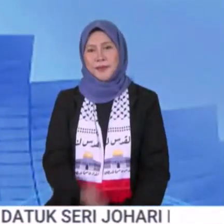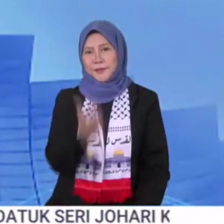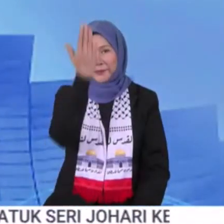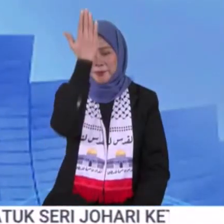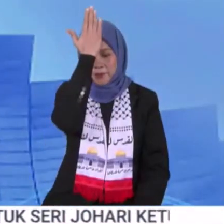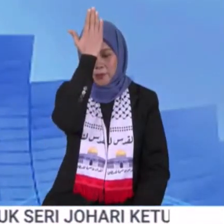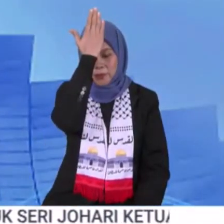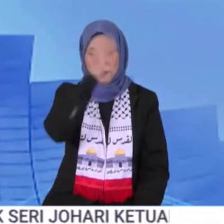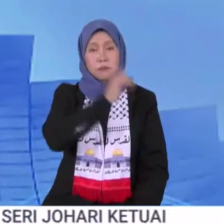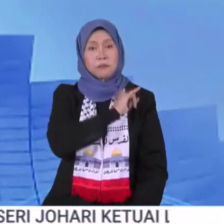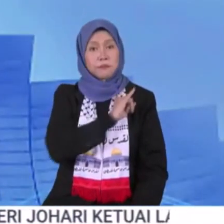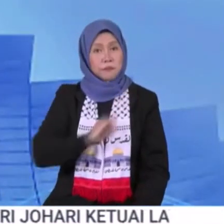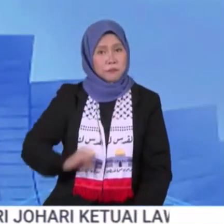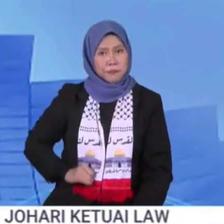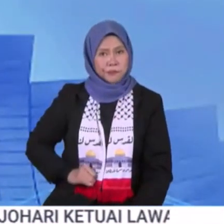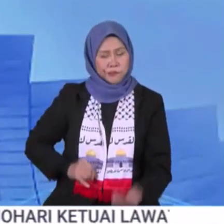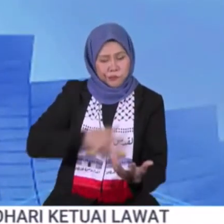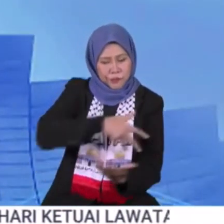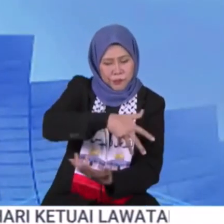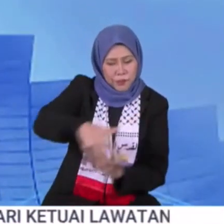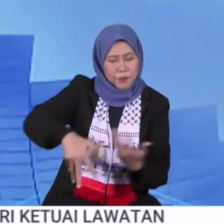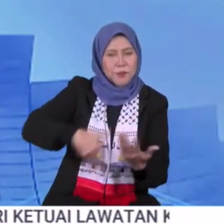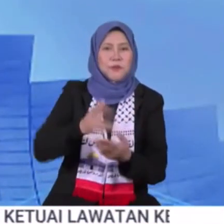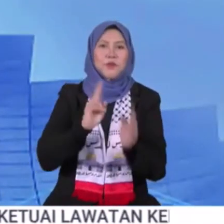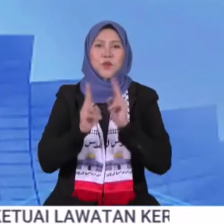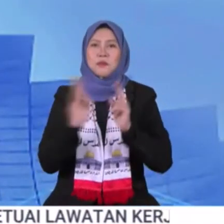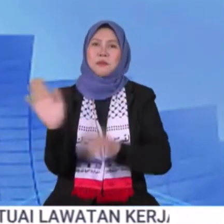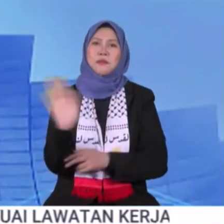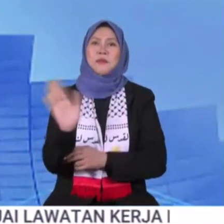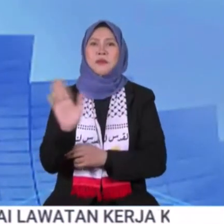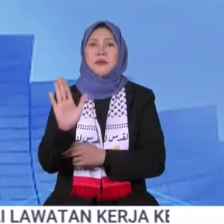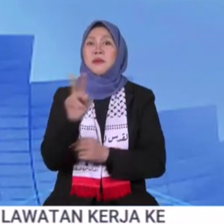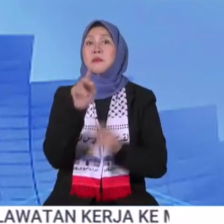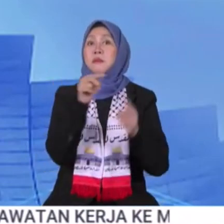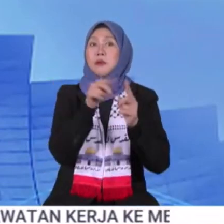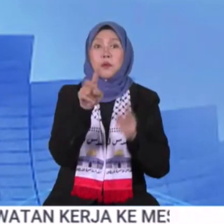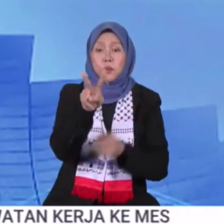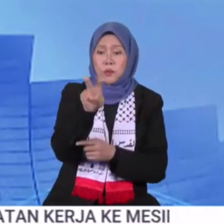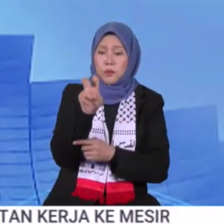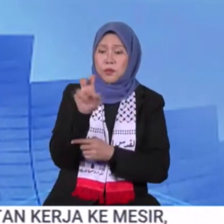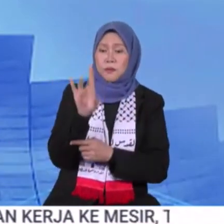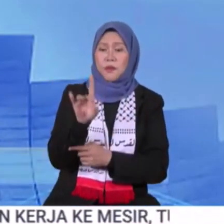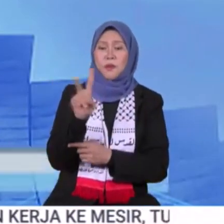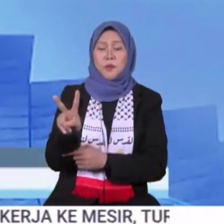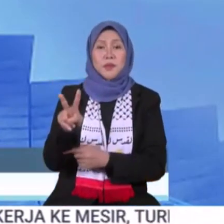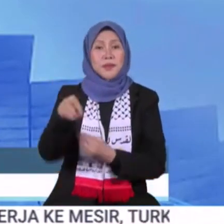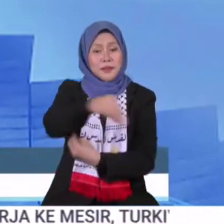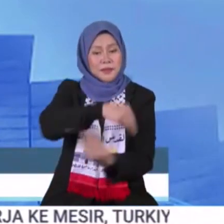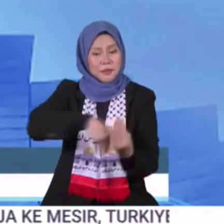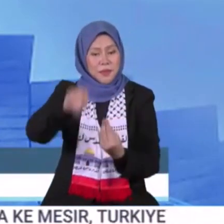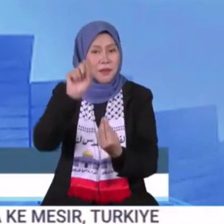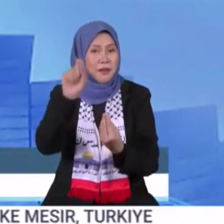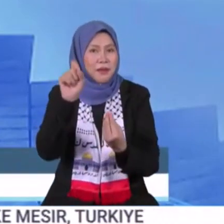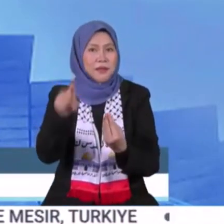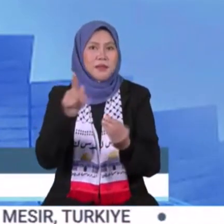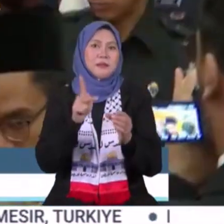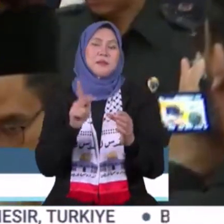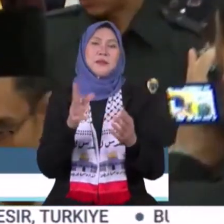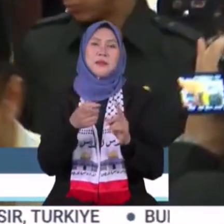Yang di-Pertuan Agong Sultan Ibrahim berkenan menyantuni dan mengucapkan selamat jalan kepada 282 jemaah haji Malaysia pagi tadi.